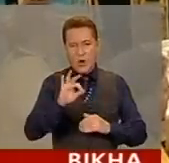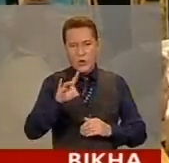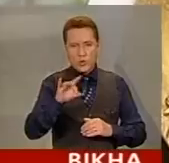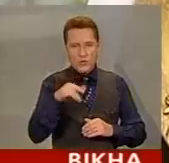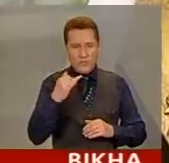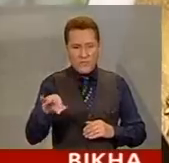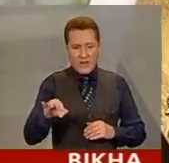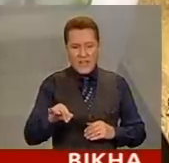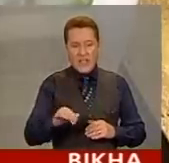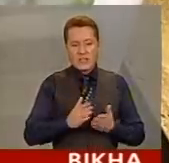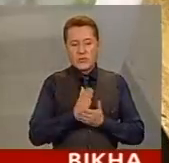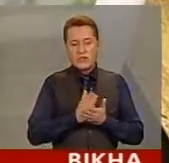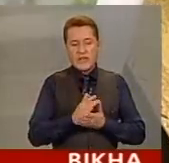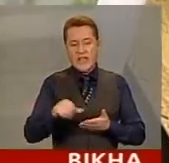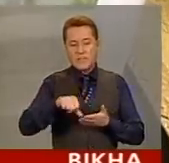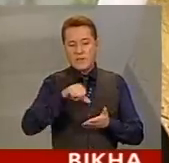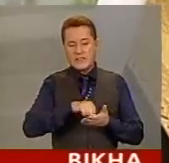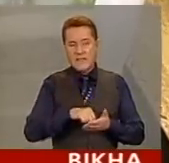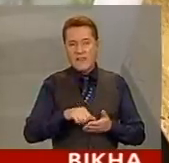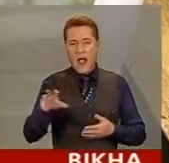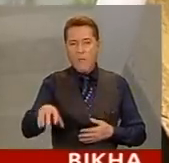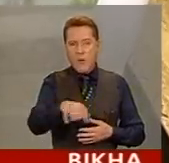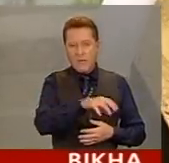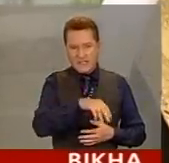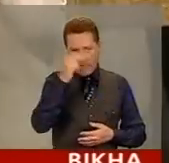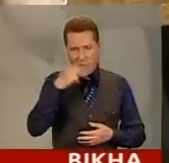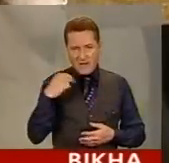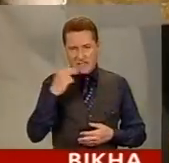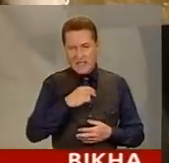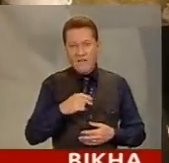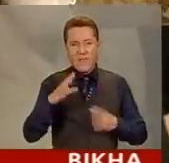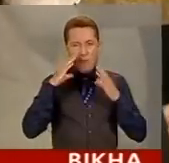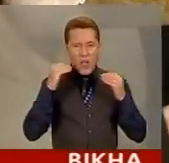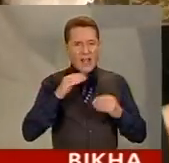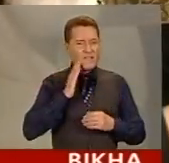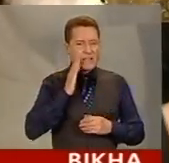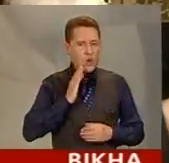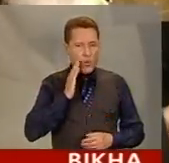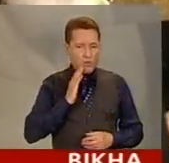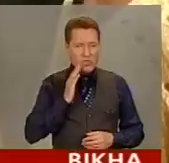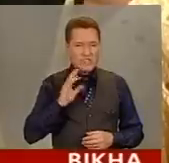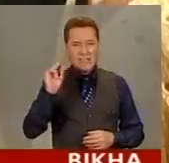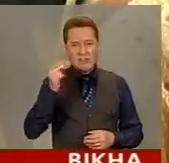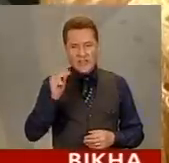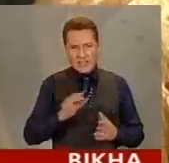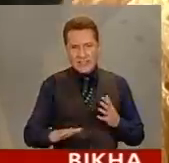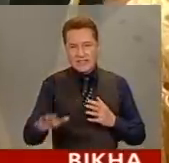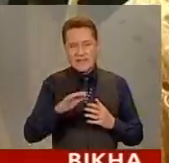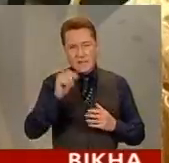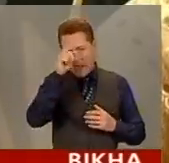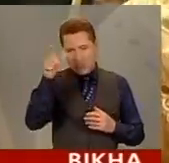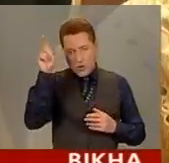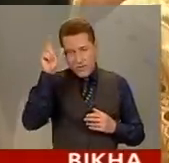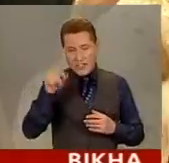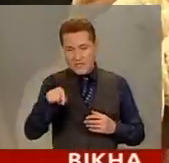у співслужінні з представниками помісних православних церков світу, зокрема болгарської, румунської та чеських земель і Словаччини.